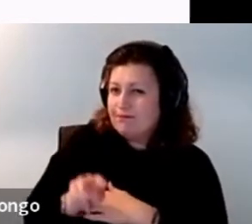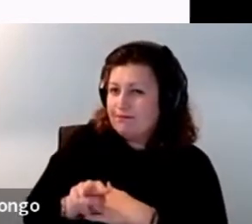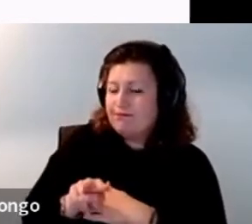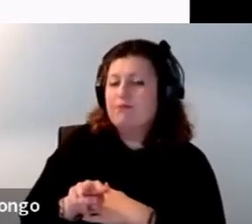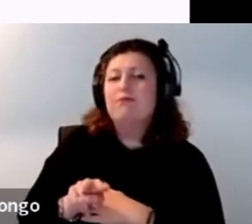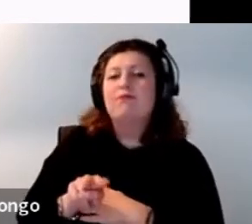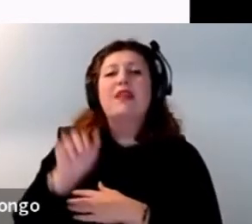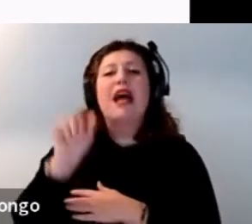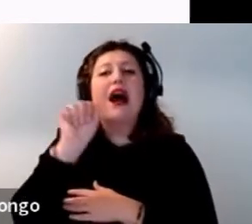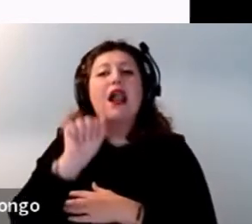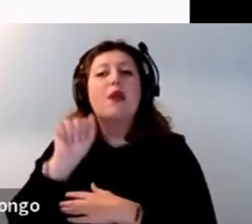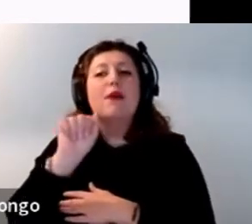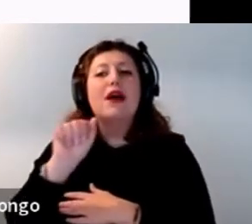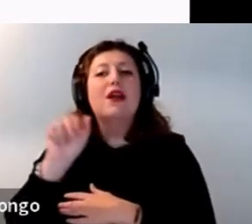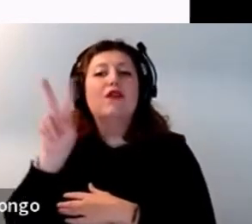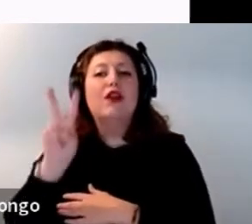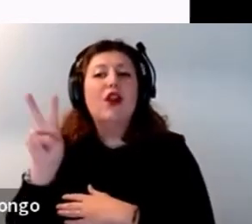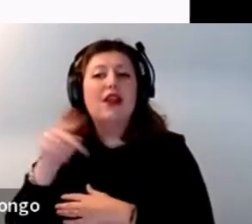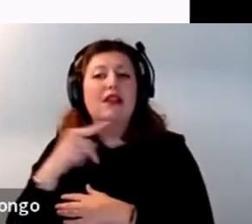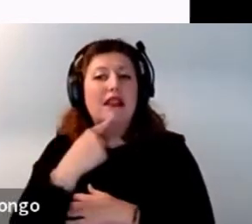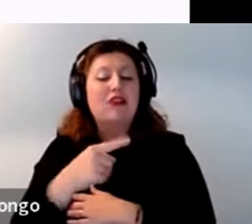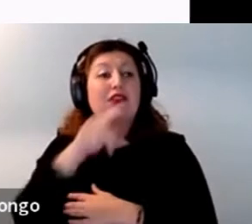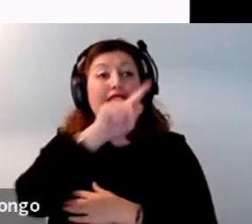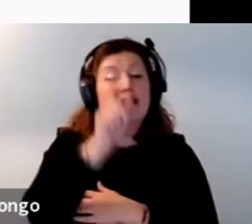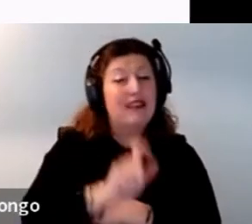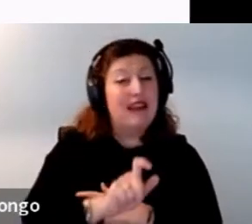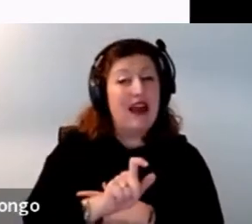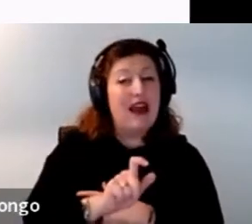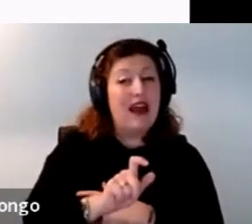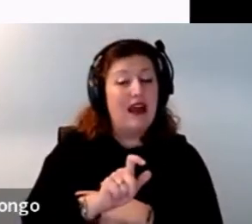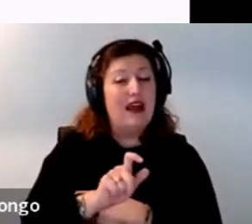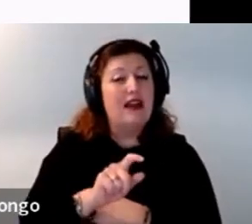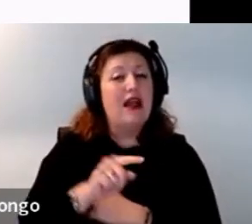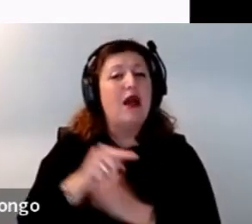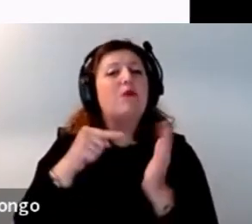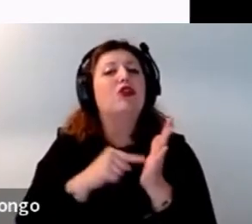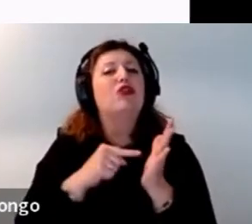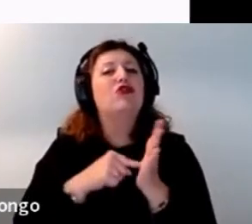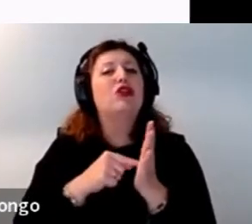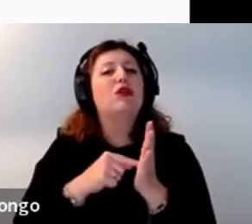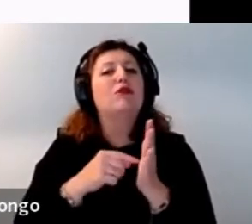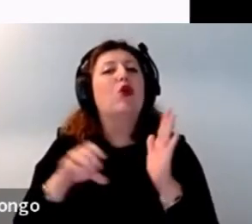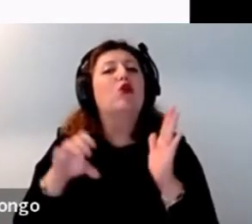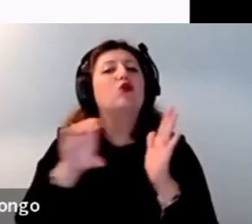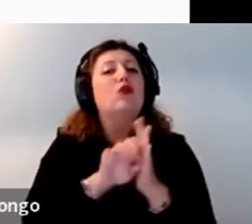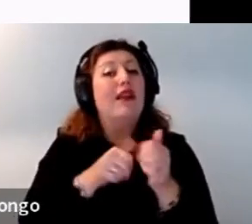Alberto Veronese chiede se in Italia i principi costituzionali sono rispettati.